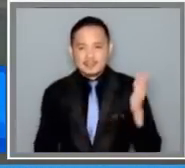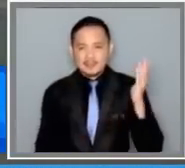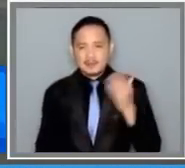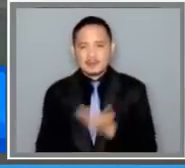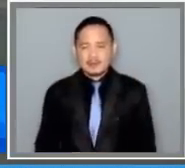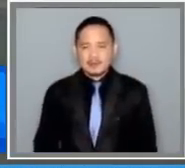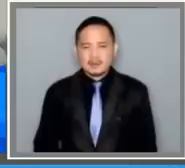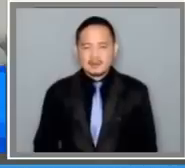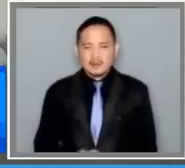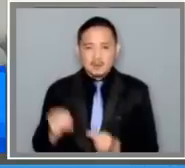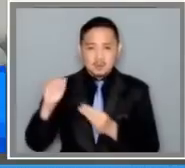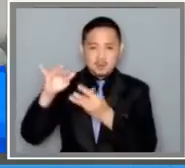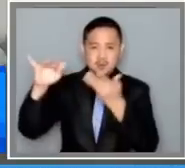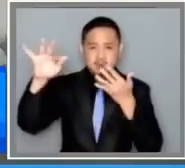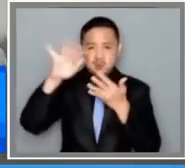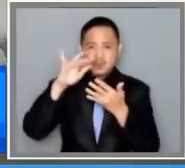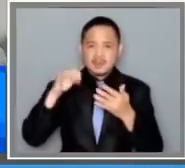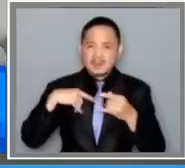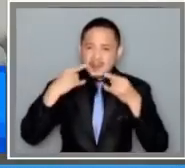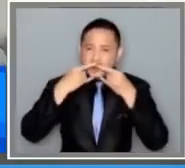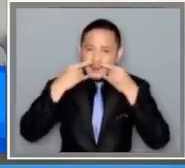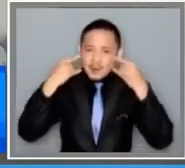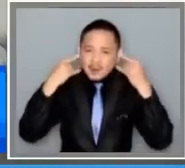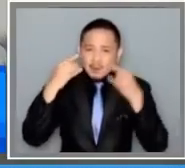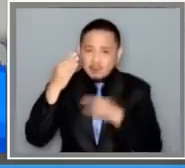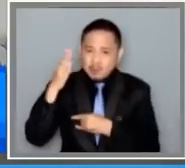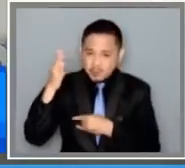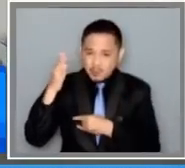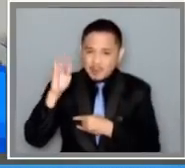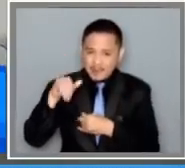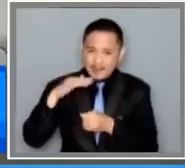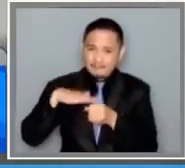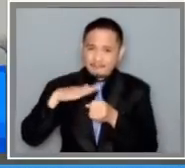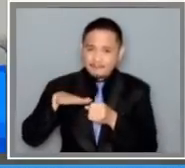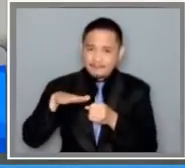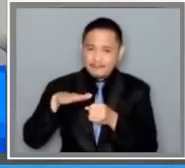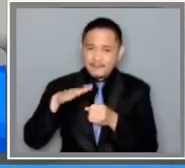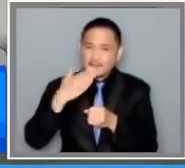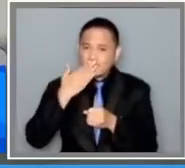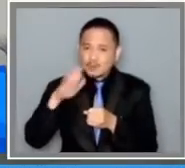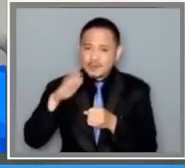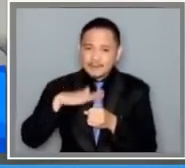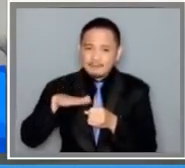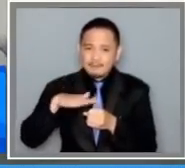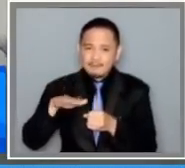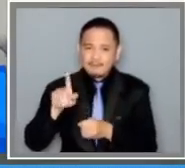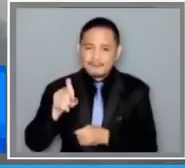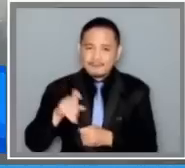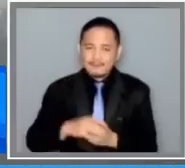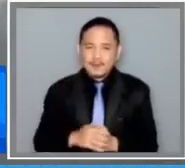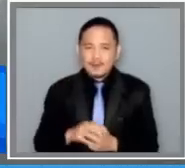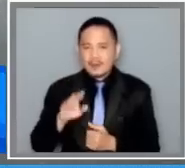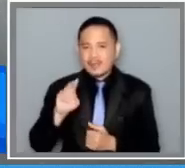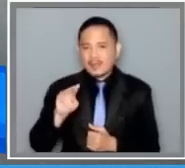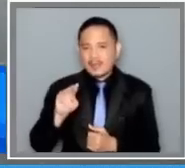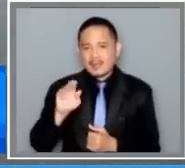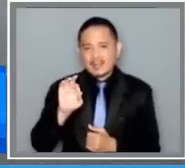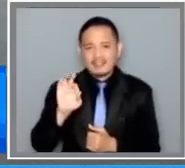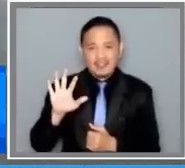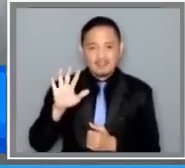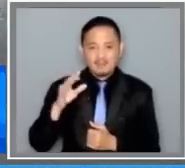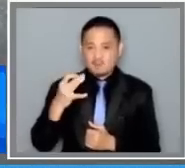o yung surgical mask na kulay blue? N95 ba dapat? O pirmi ba dapat eh, N95? Okay. Kahirap-hirap naman huminga kasi Doc